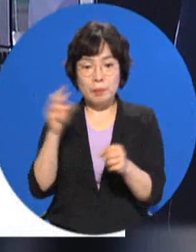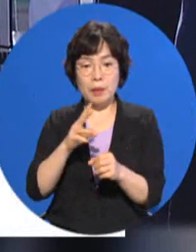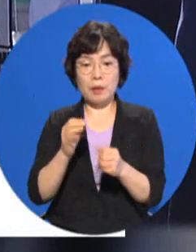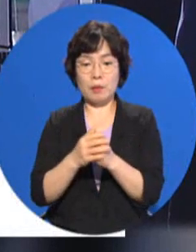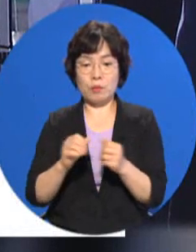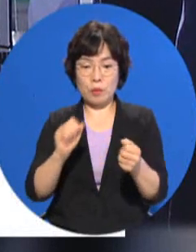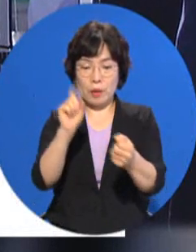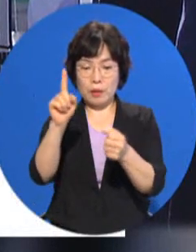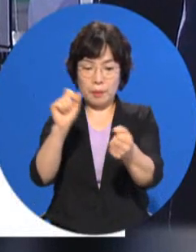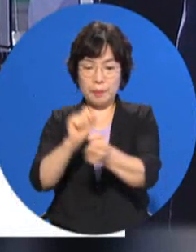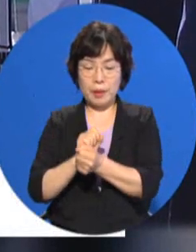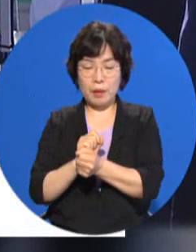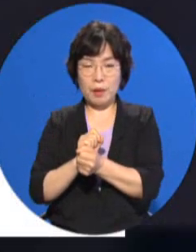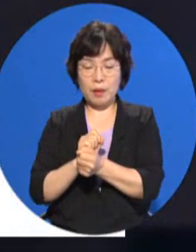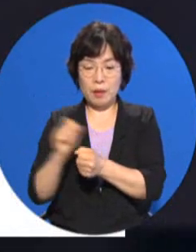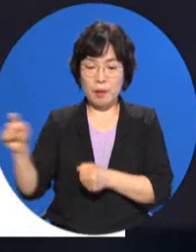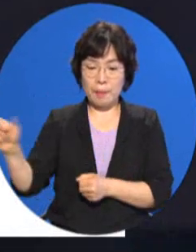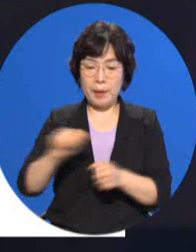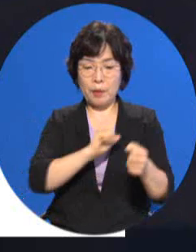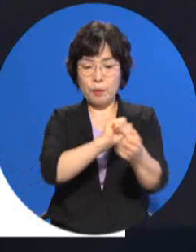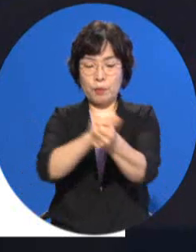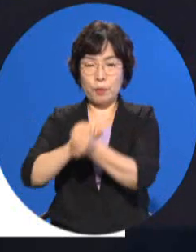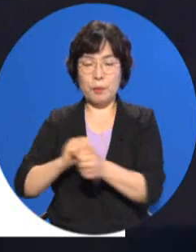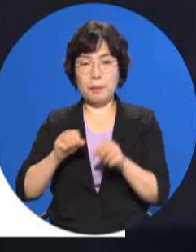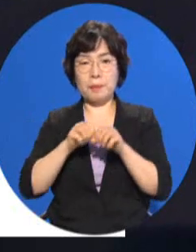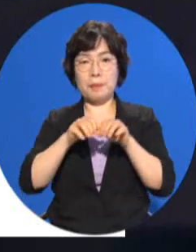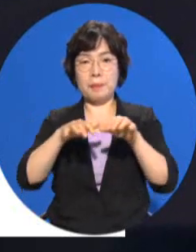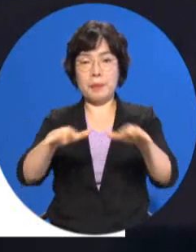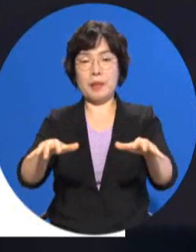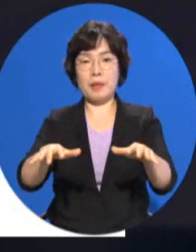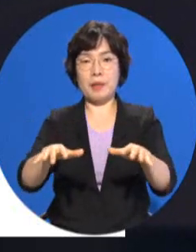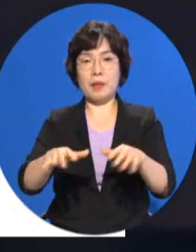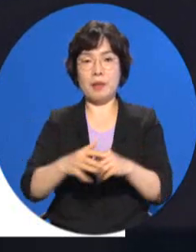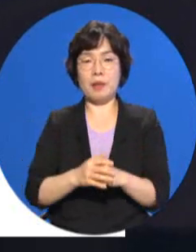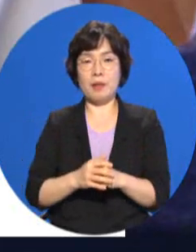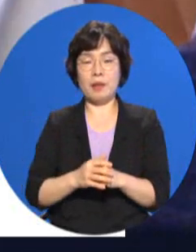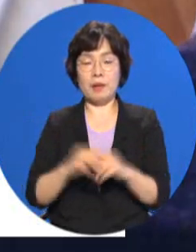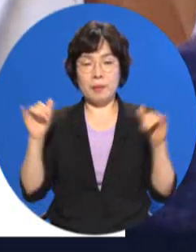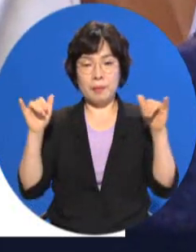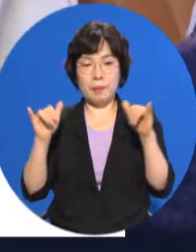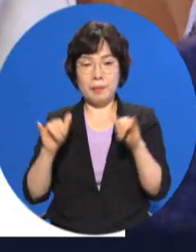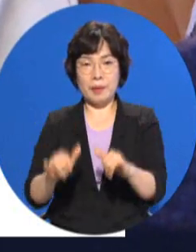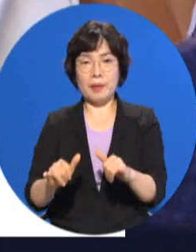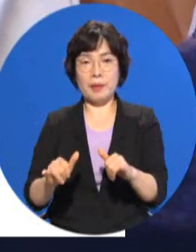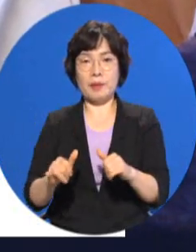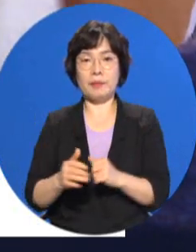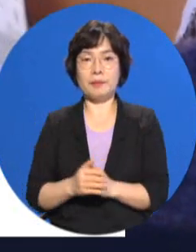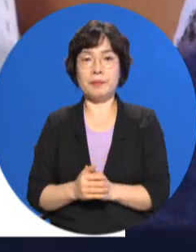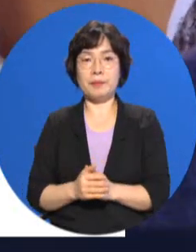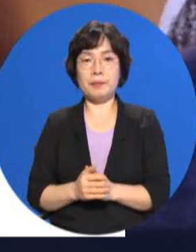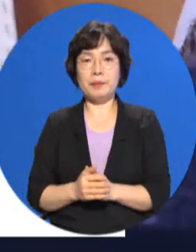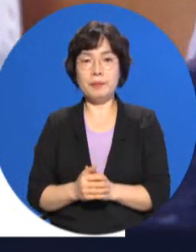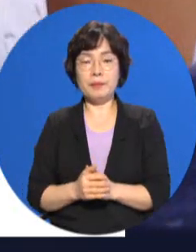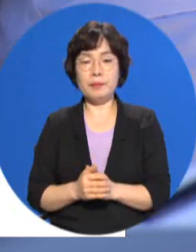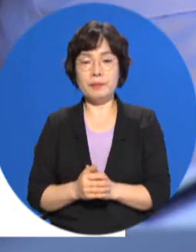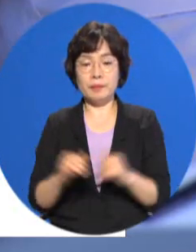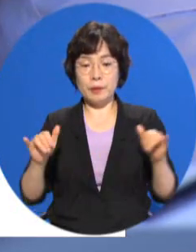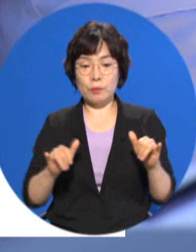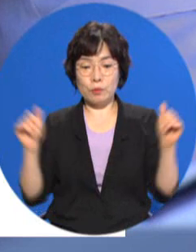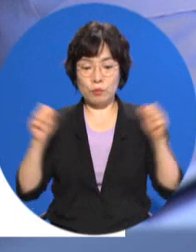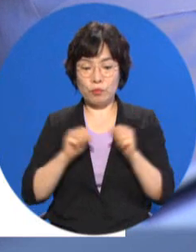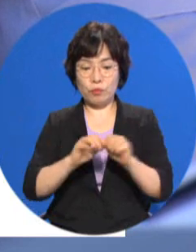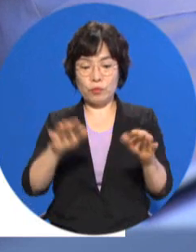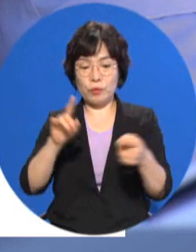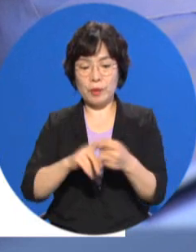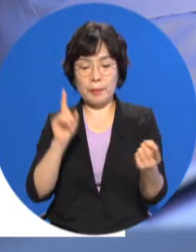만약에 한 사람이라도 확진자가 나타나게 된다면 걷잡을 수 없이 너무나 확산이 빠르기 때문에 그리고 또 그 확산에 따른